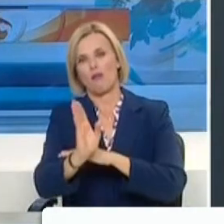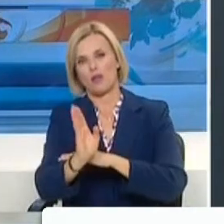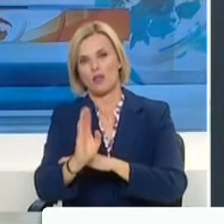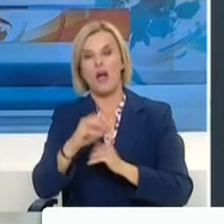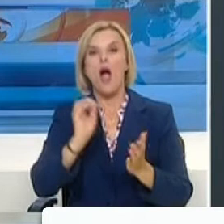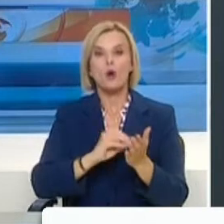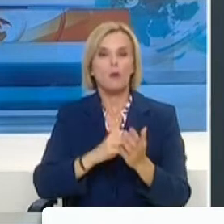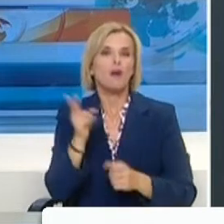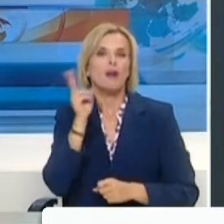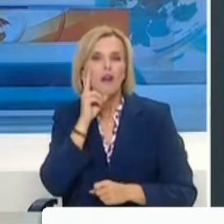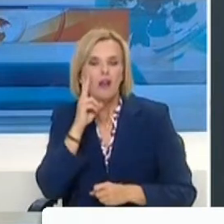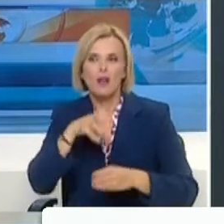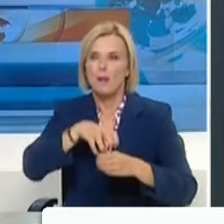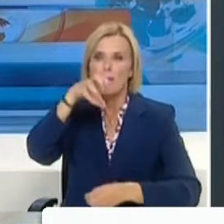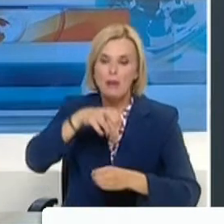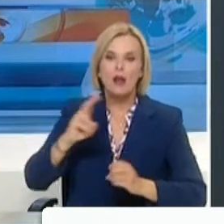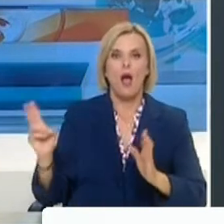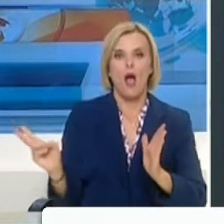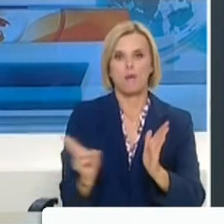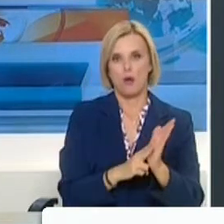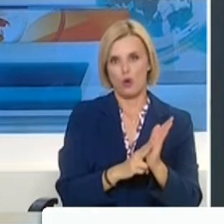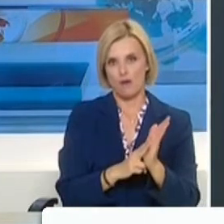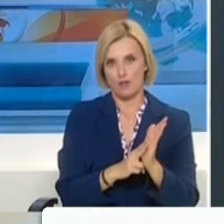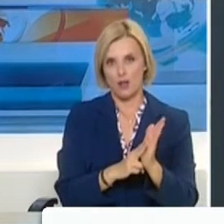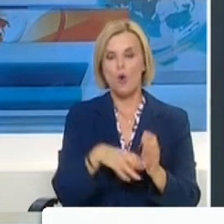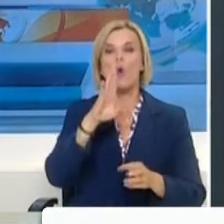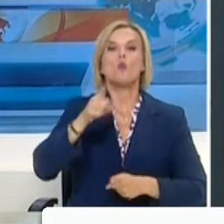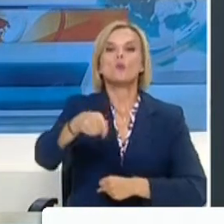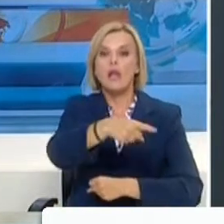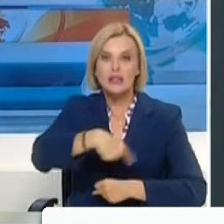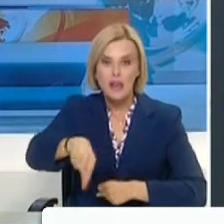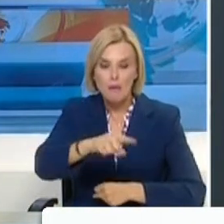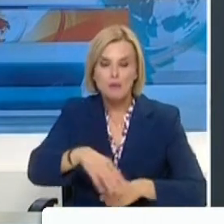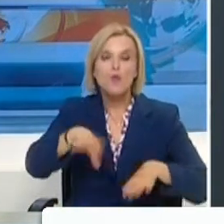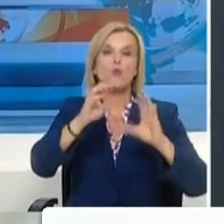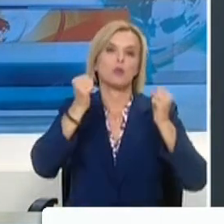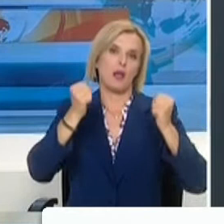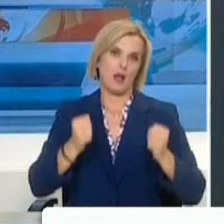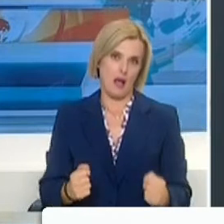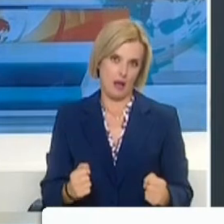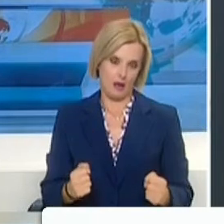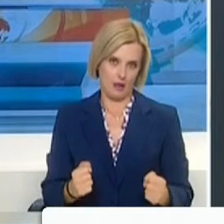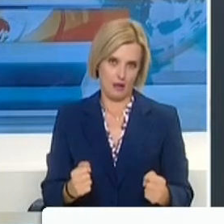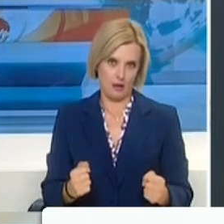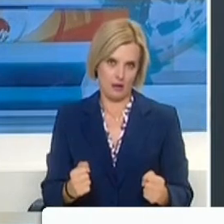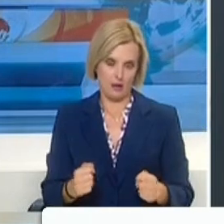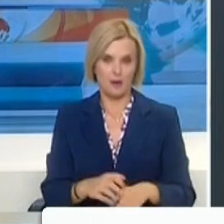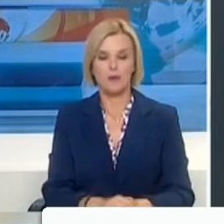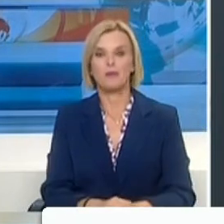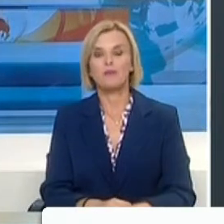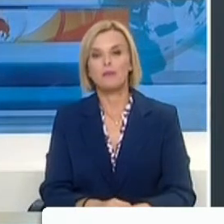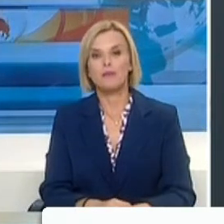ποτών. Επιπλέον, δεν επιτρέπεται η ανάπτυξη τραπεζοκαθισμάτων στο χώρο λειτουργίας του καταστήματος. Η